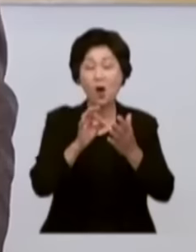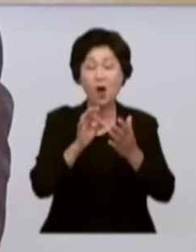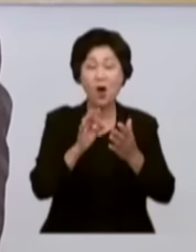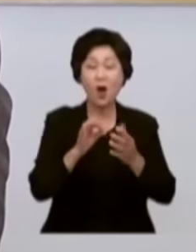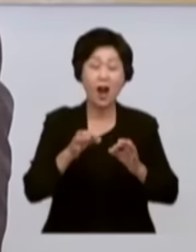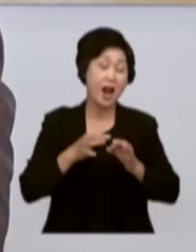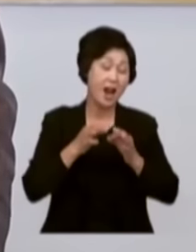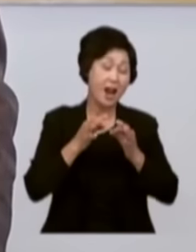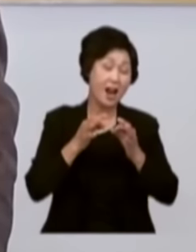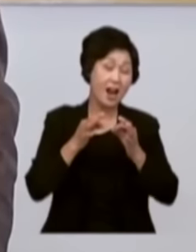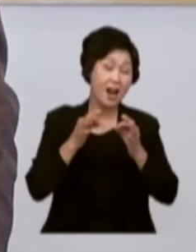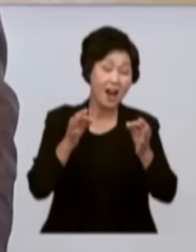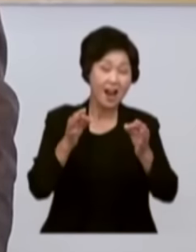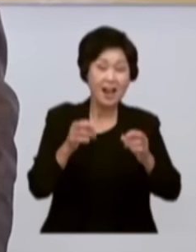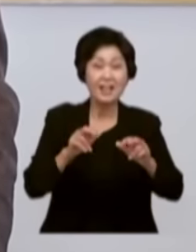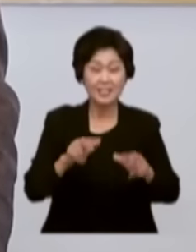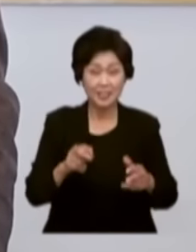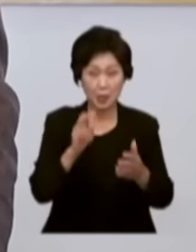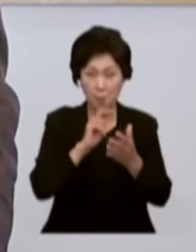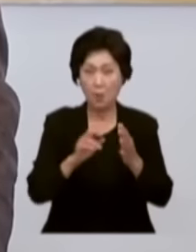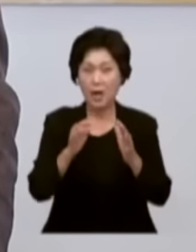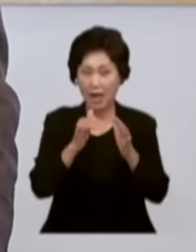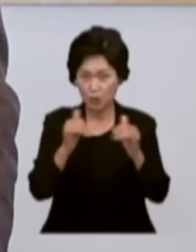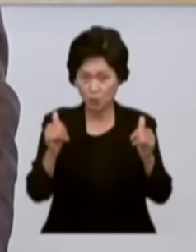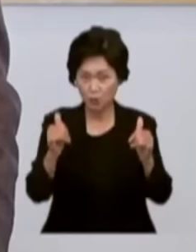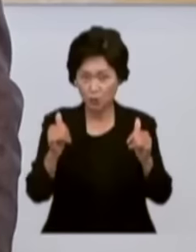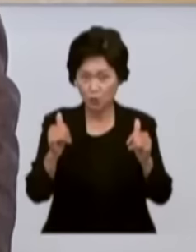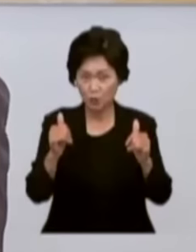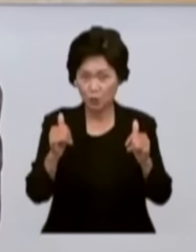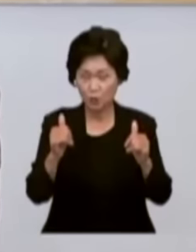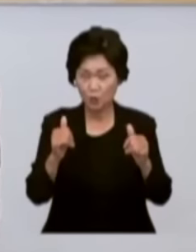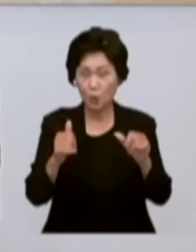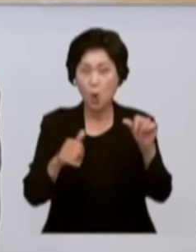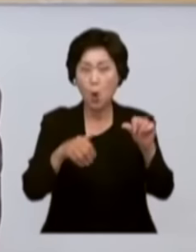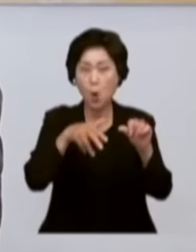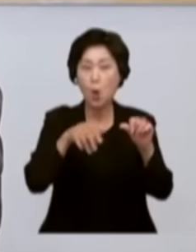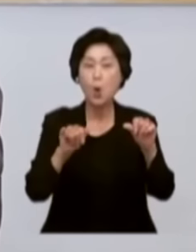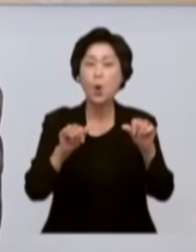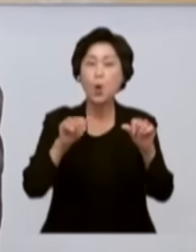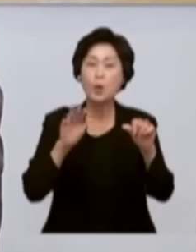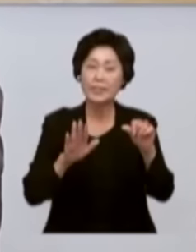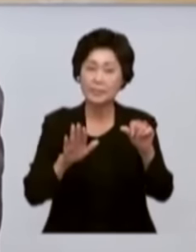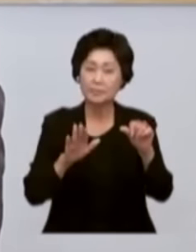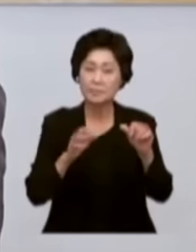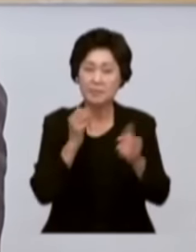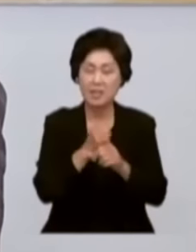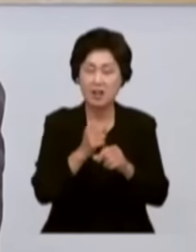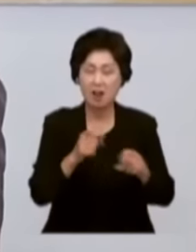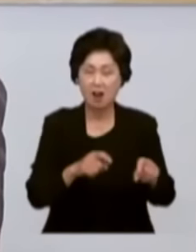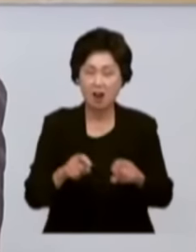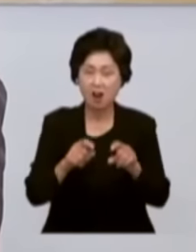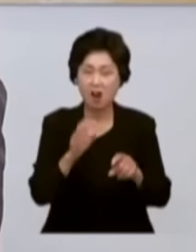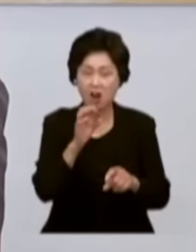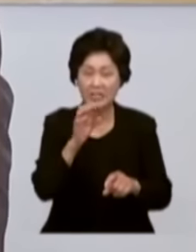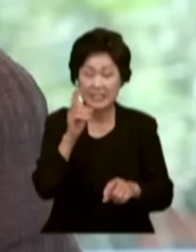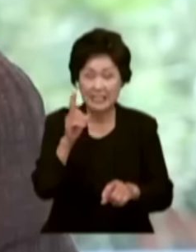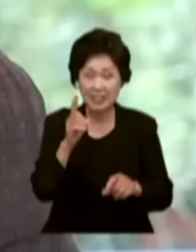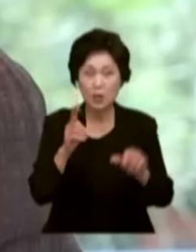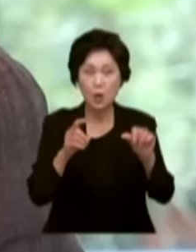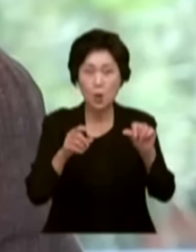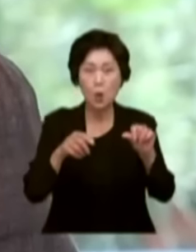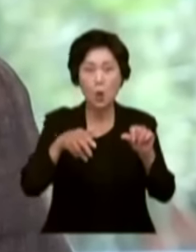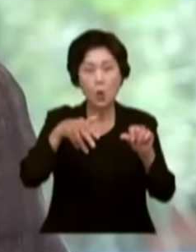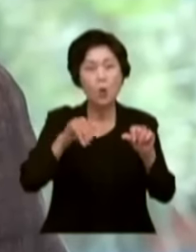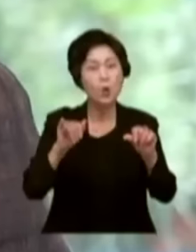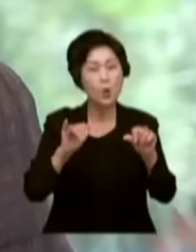가수죠? 예, 지금 5집까지 냈어요. 트로트 음반도 내시고. 5집이나 냈어요? 이야. 근데 어떤 음악 아세요? 아니 언제